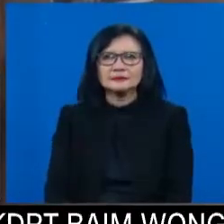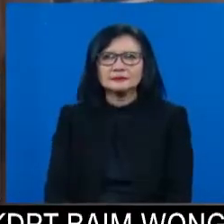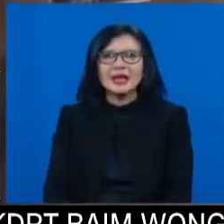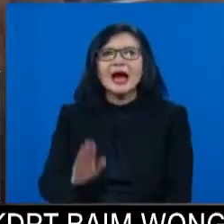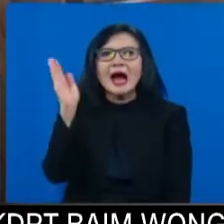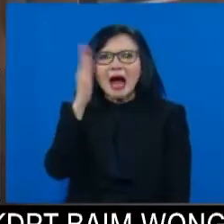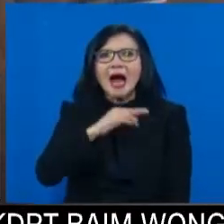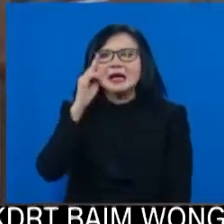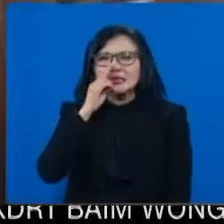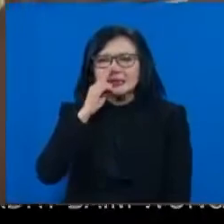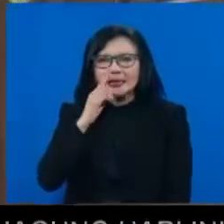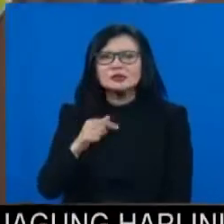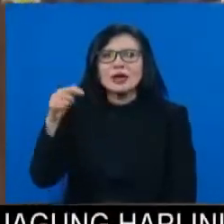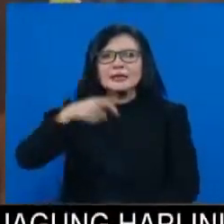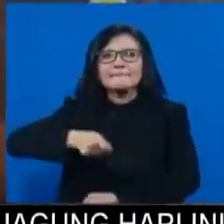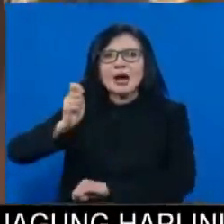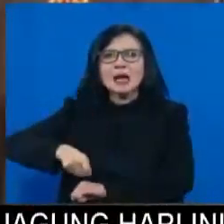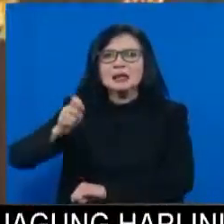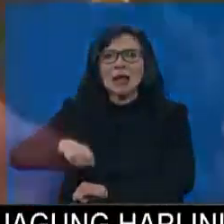sudah dilimpahkan pengadilan